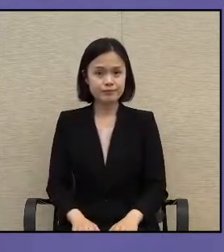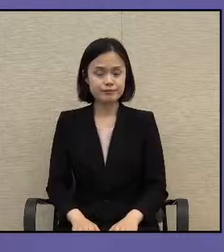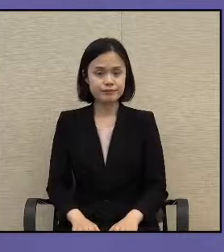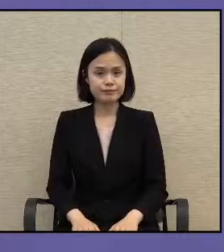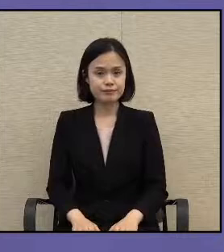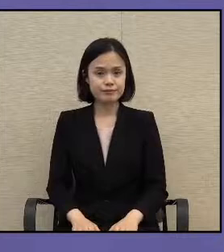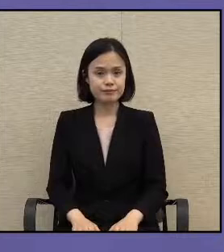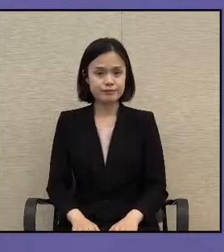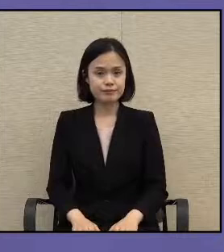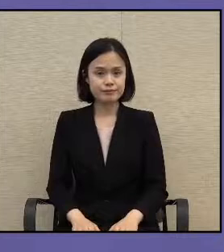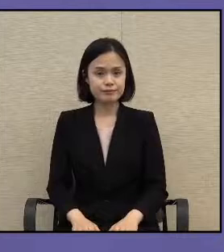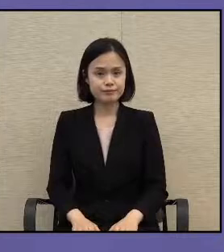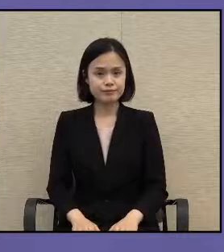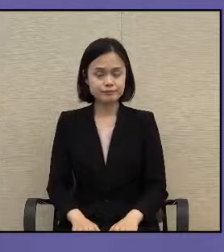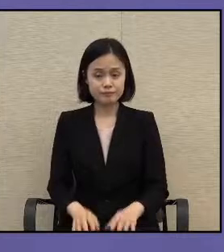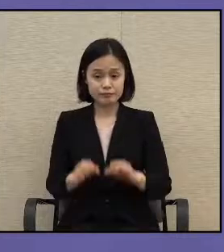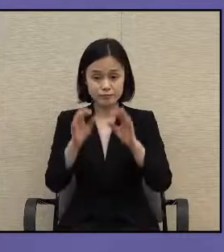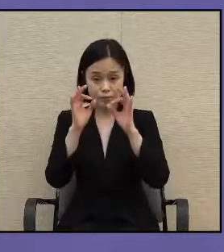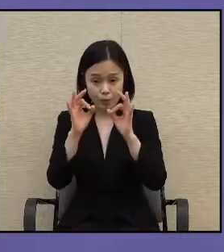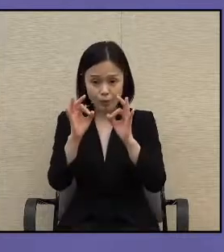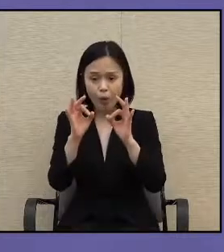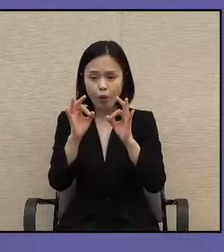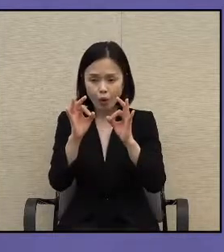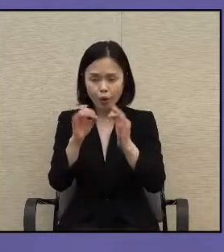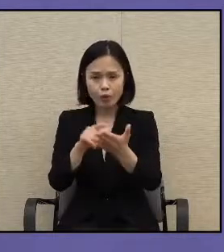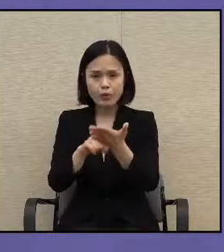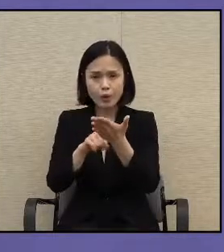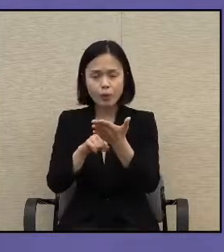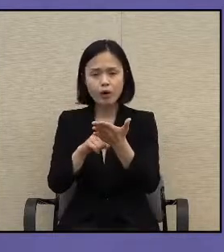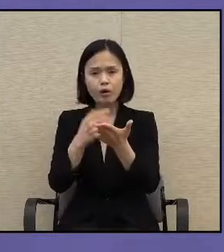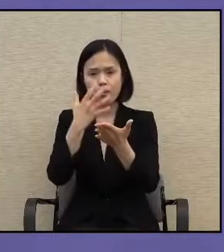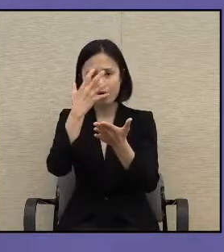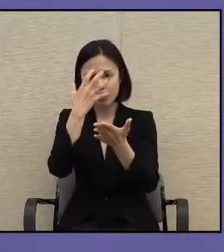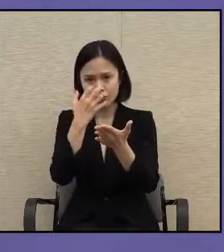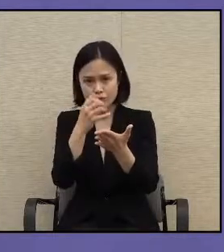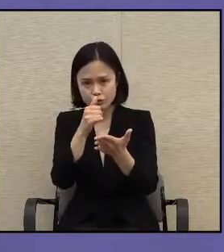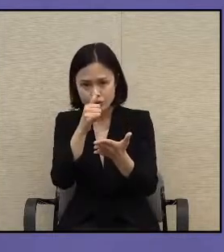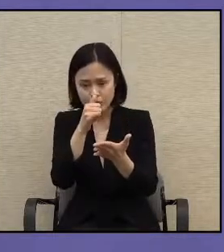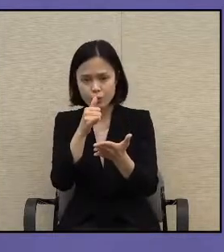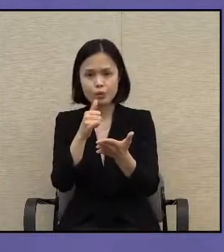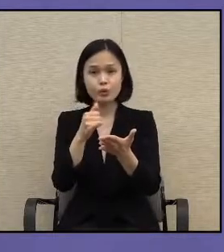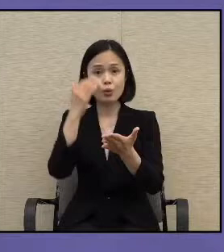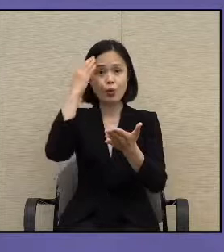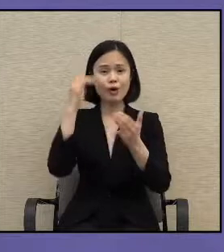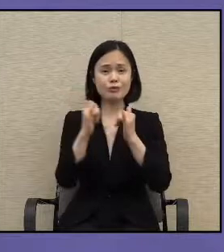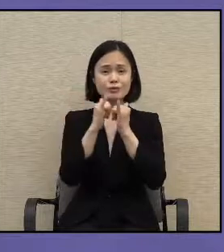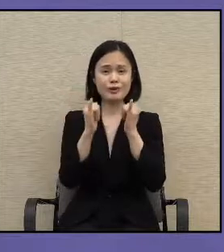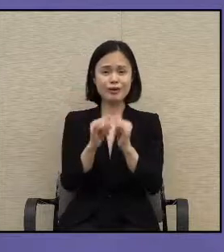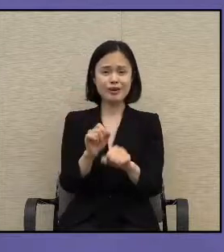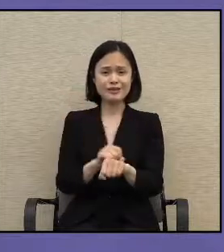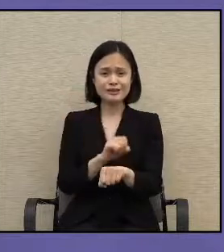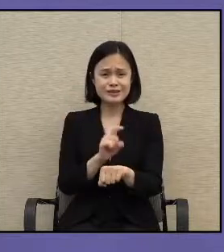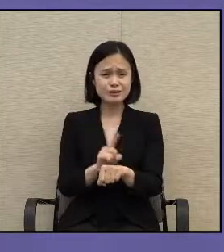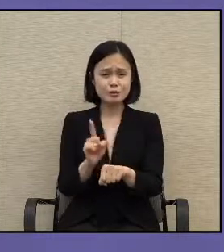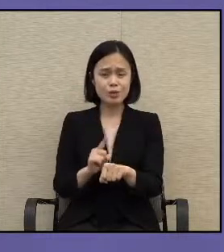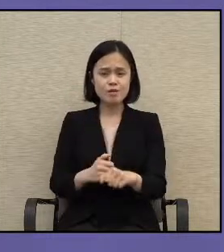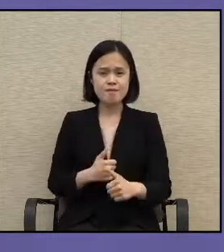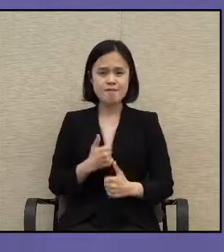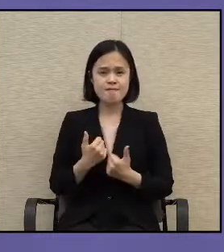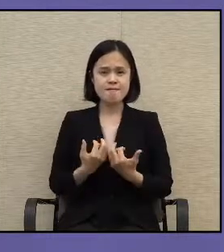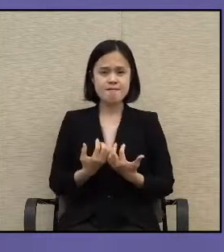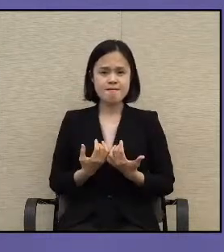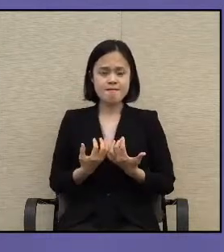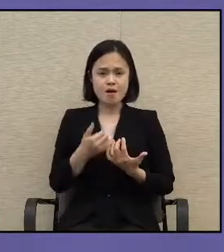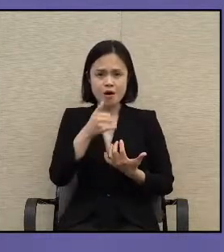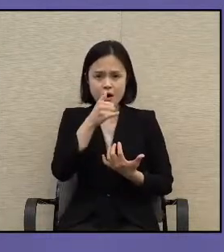아웃컴이 디프레션이 될 수도 있고 앵자이어티가 될 수도 있고, 한국 사회 같은 경우 화가 될 수도 있고 울분이 될 수도 있을 겁니다.